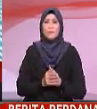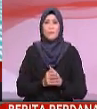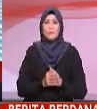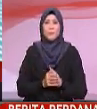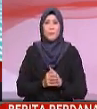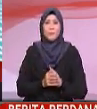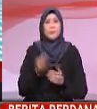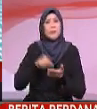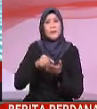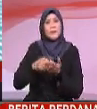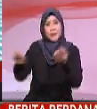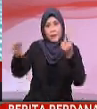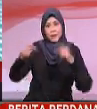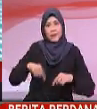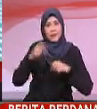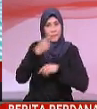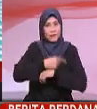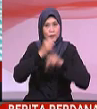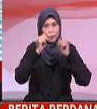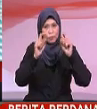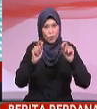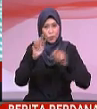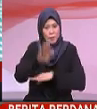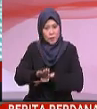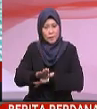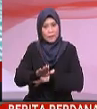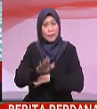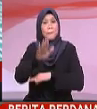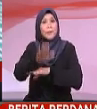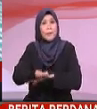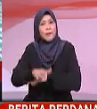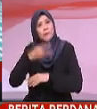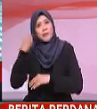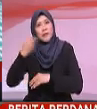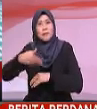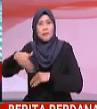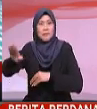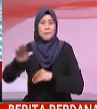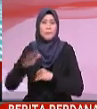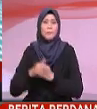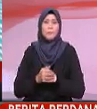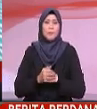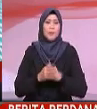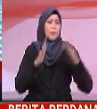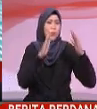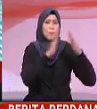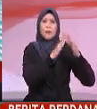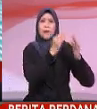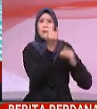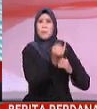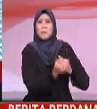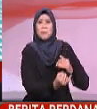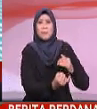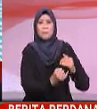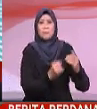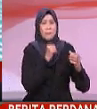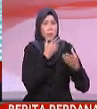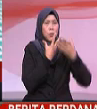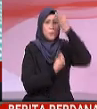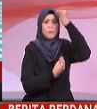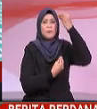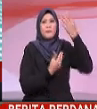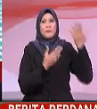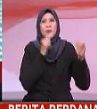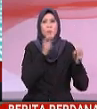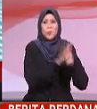kadang-kadang dia datang hari Sabtu. Hari Sabtu petang dia dah balik. Jadi rumah tak sesuai lah. Kita ni anak cucu dah